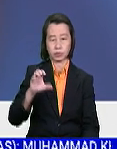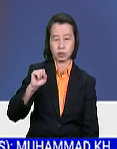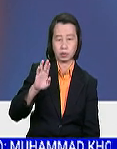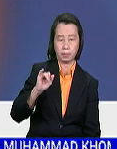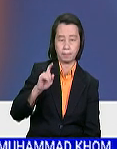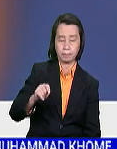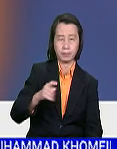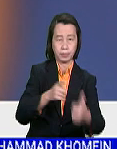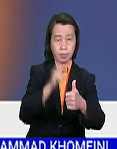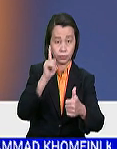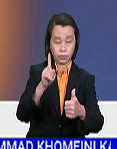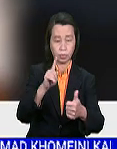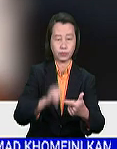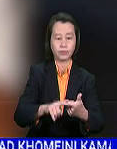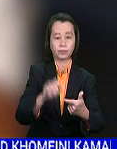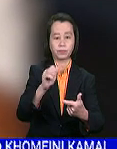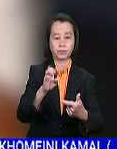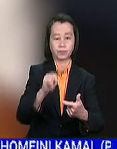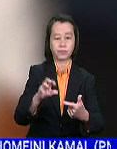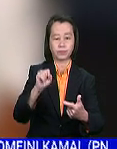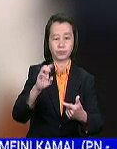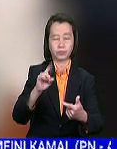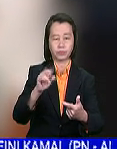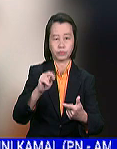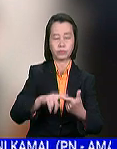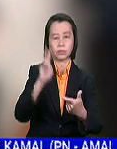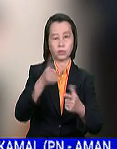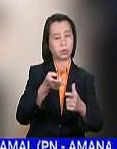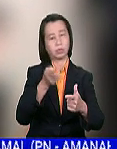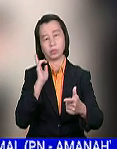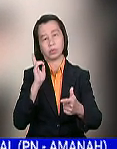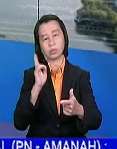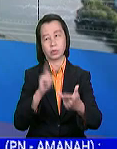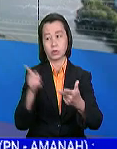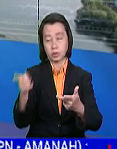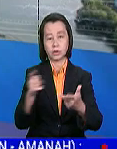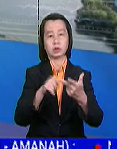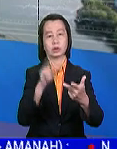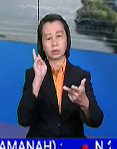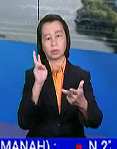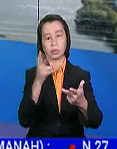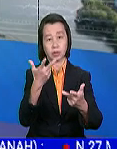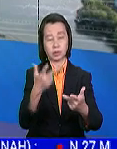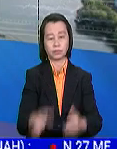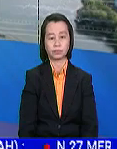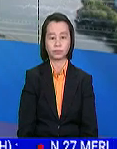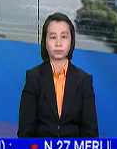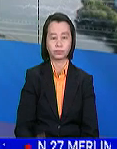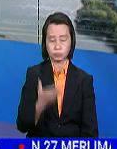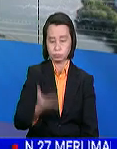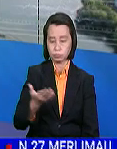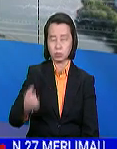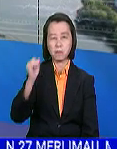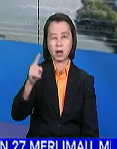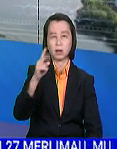hasane Gani Pangeran Amir dan add-ons Indomie Datu dokter Yusuf Yakub disukai iklan harga barangan